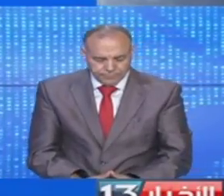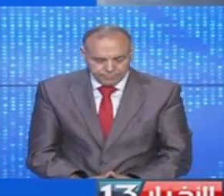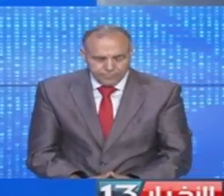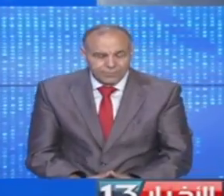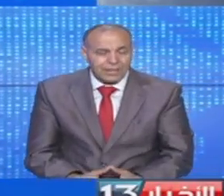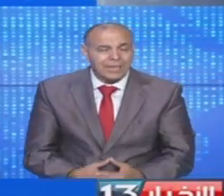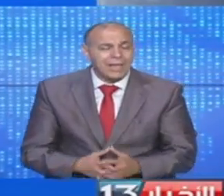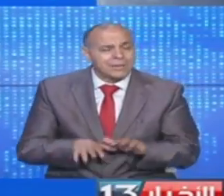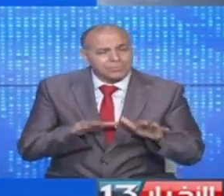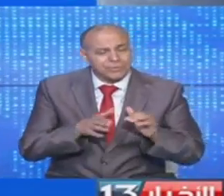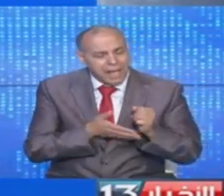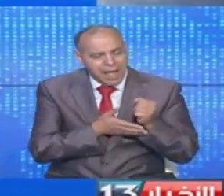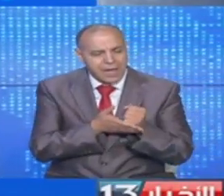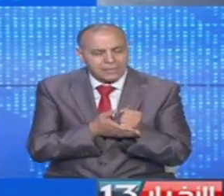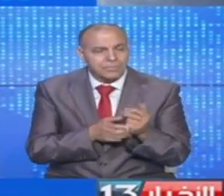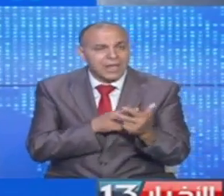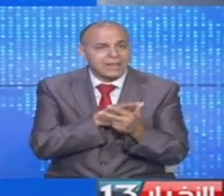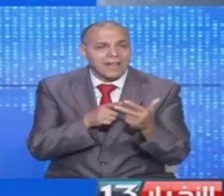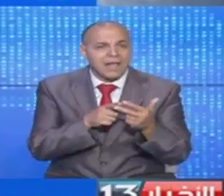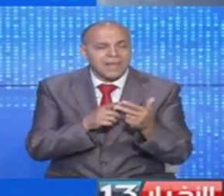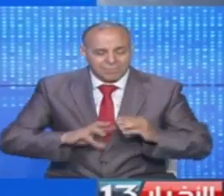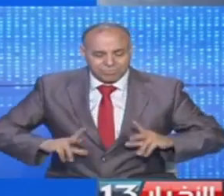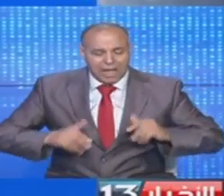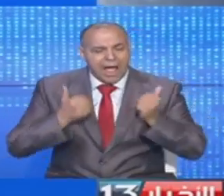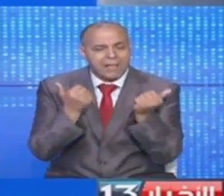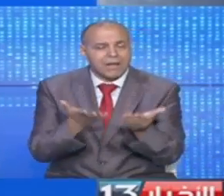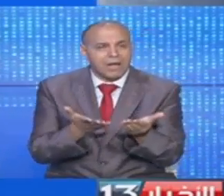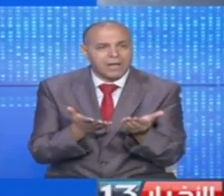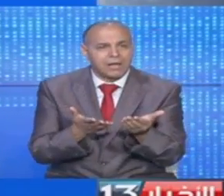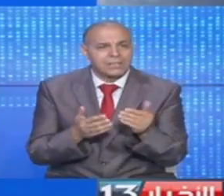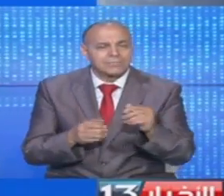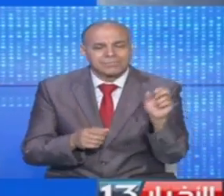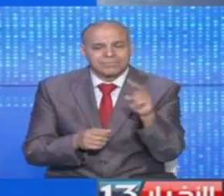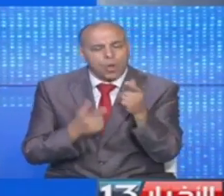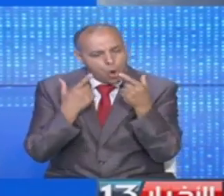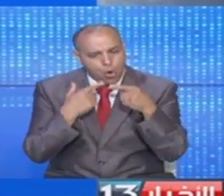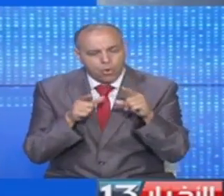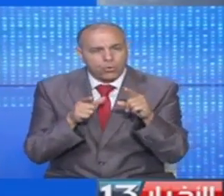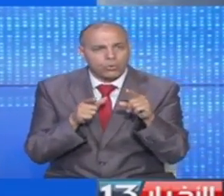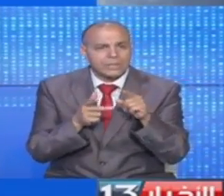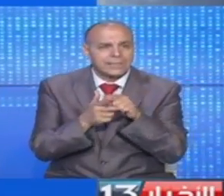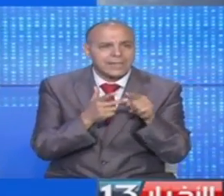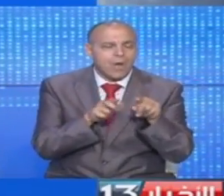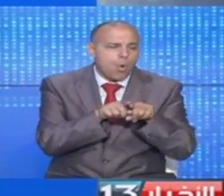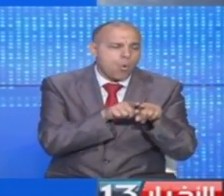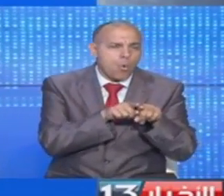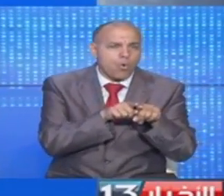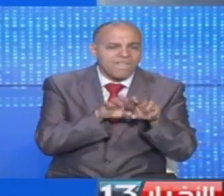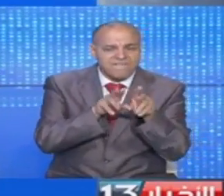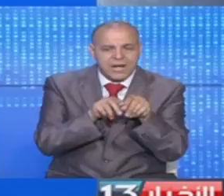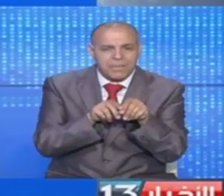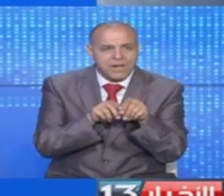حركة تبرع بثلاثة كراسي متحركة أعادت أمل التنقل بحرية إلى ثلاثة إخوة من